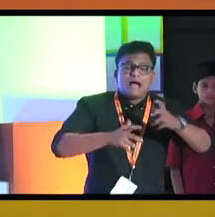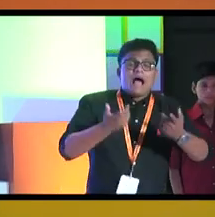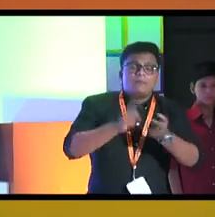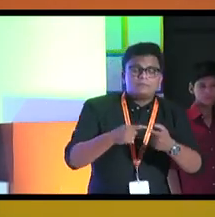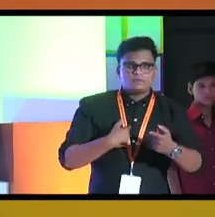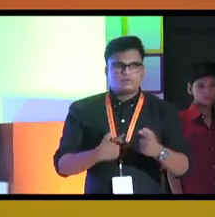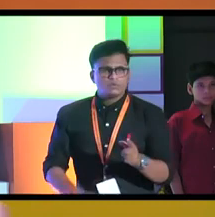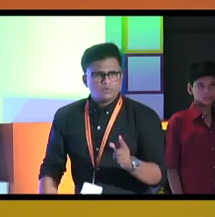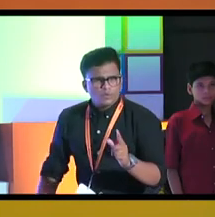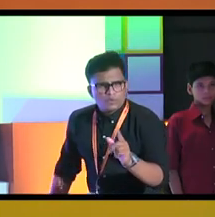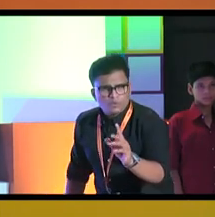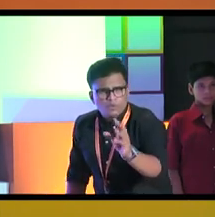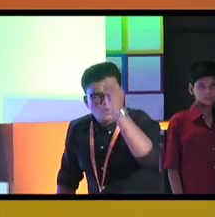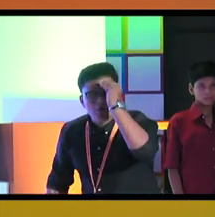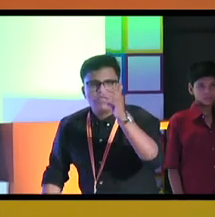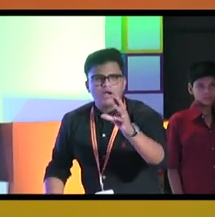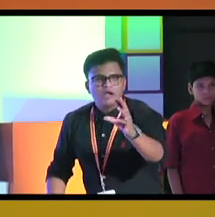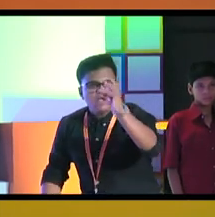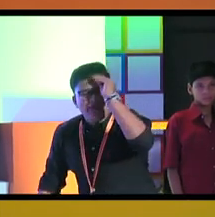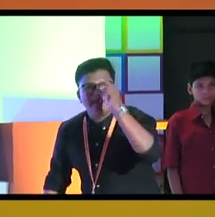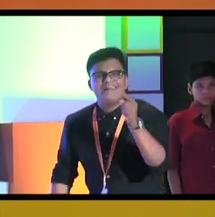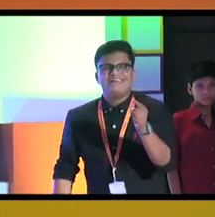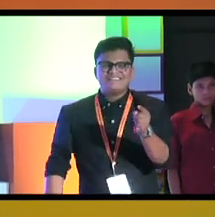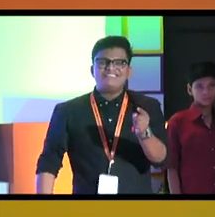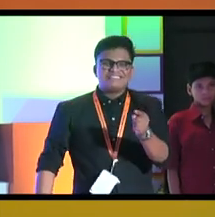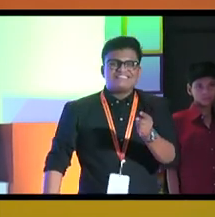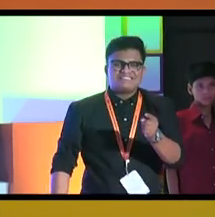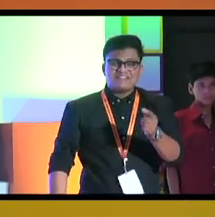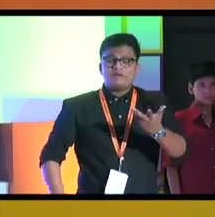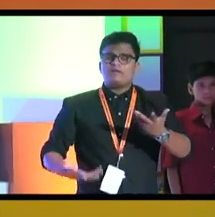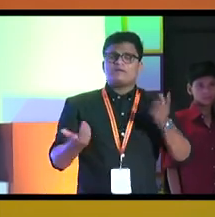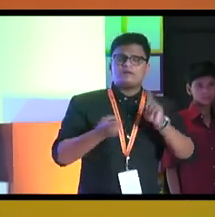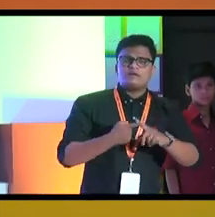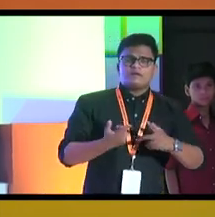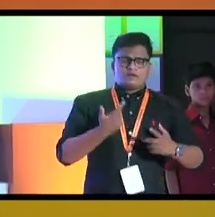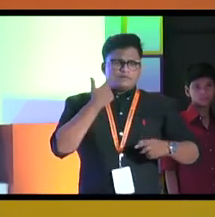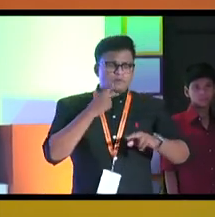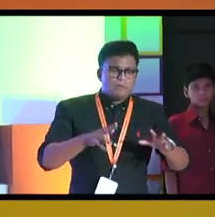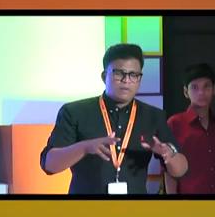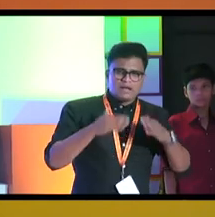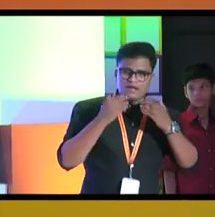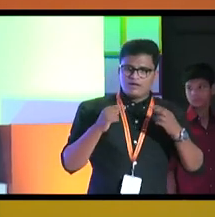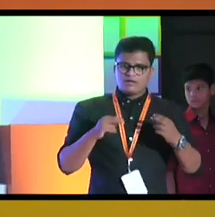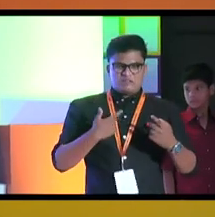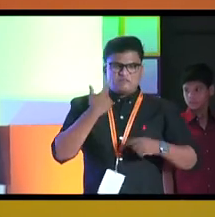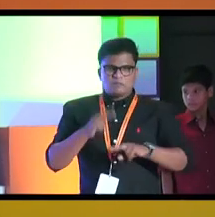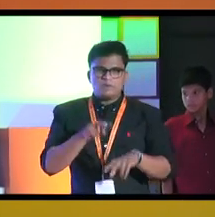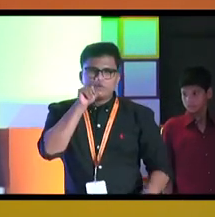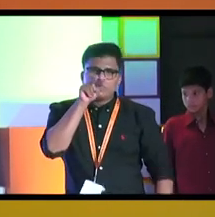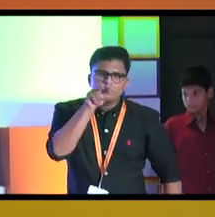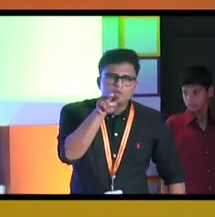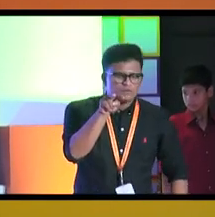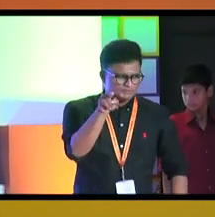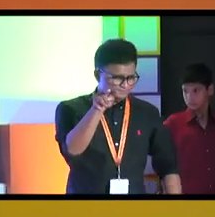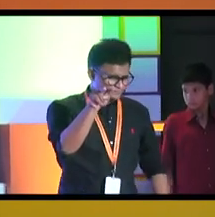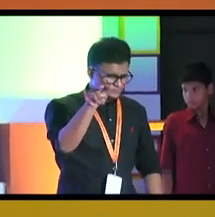जब बच्चा सुनता है भो भो ग्रुप तो उसको एक पॉजिटिव मैसेज जाता है कि मुझमें देखने के मुझ में अगर देखने की ताकत नहीं है तो सुनने